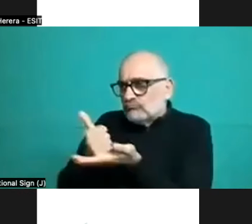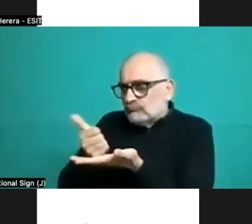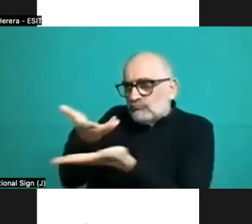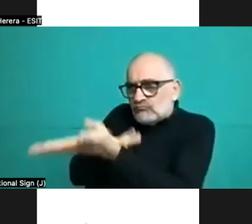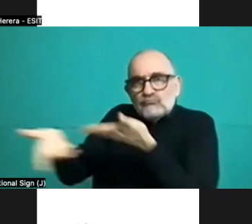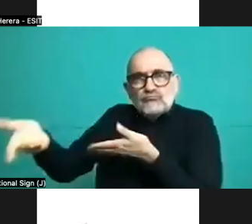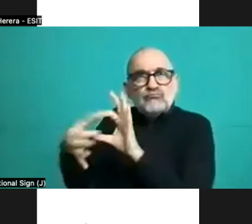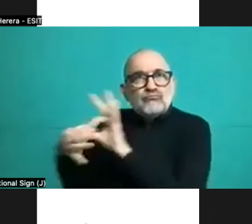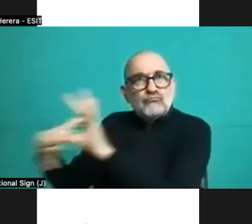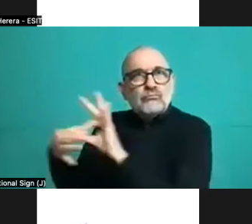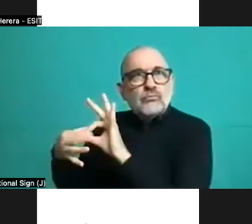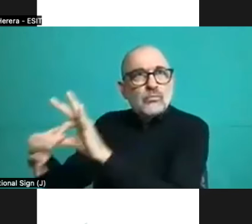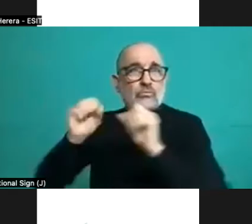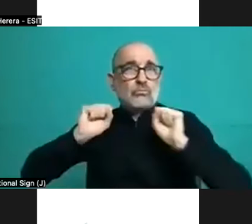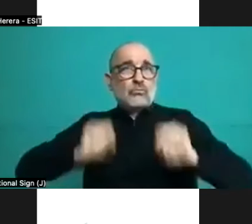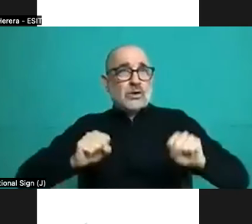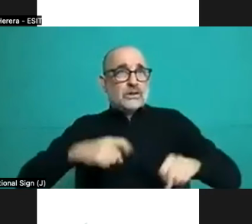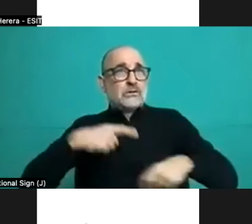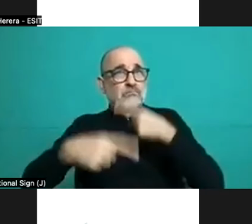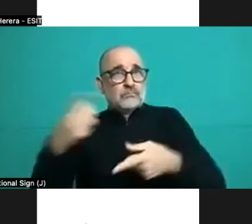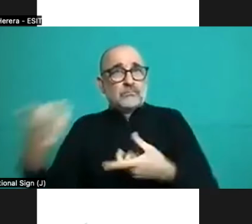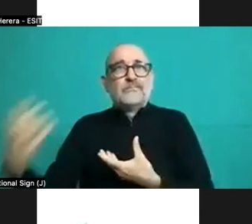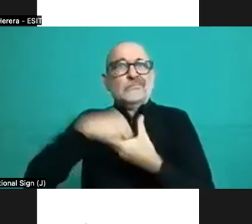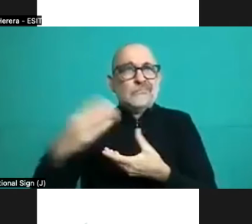Il y a des, le son n'est pas très bon, malheureusement.